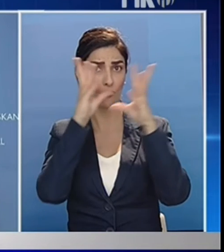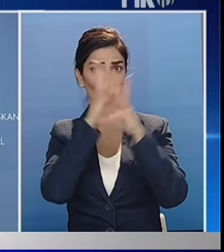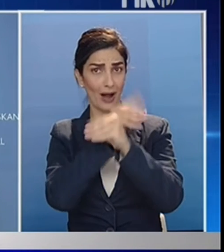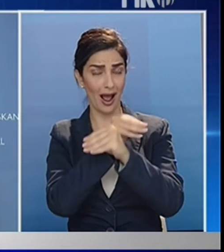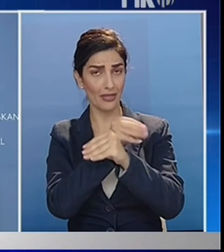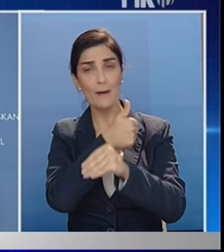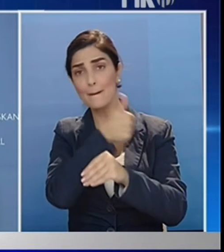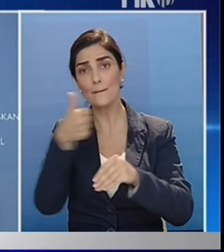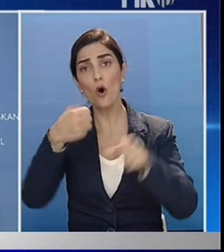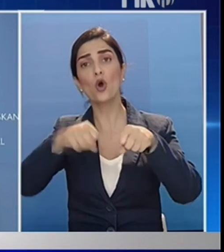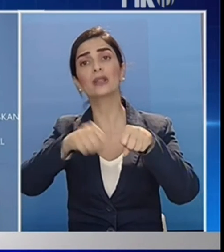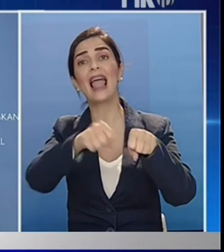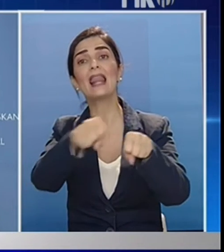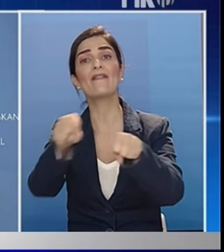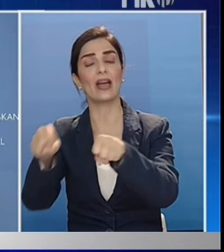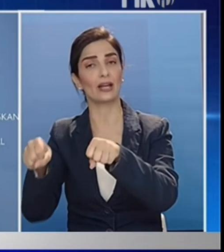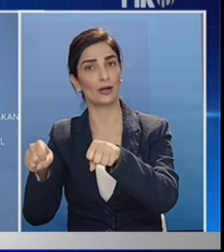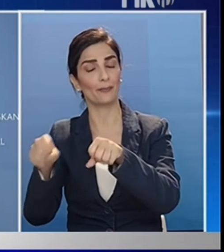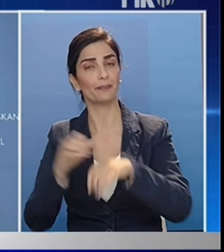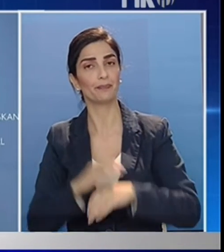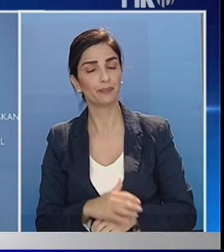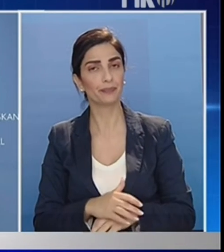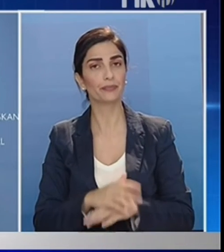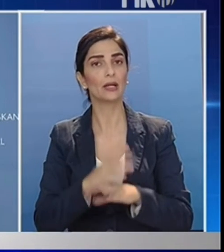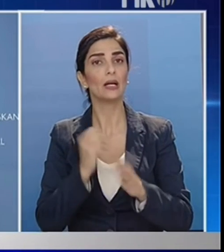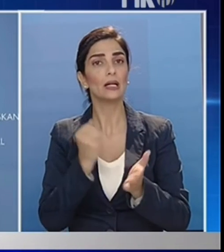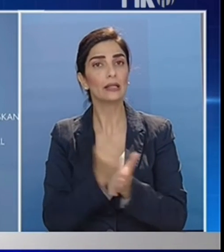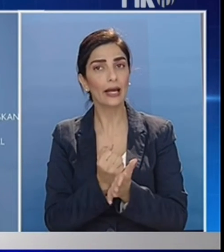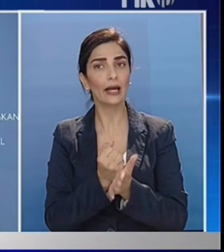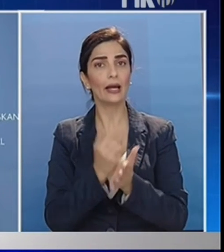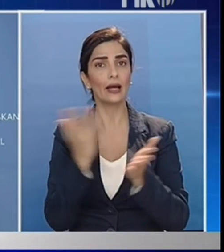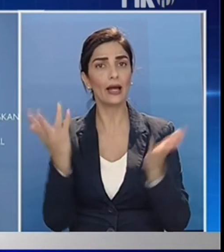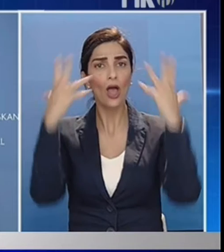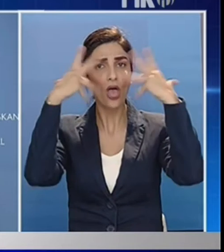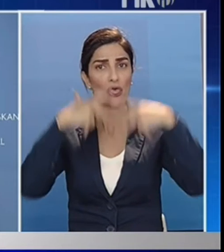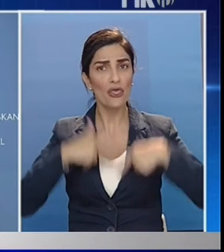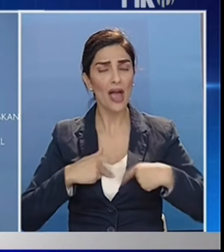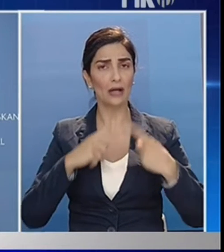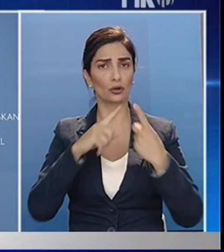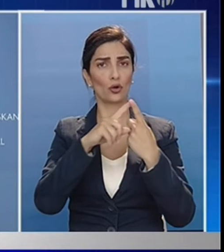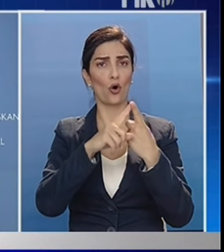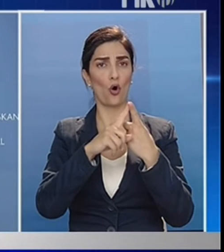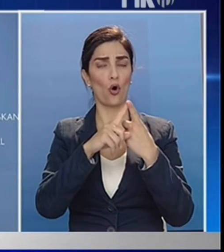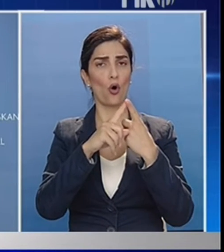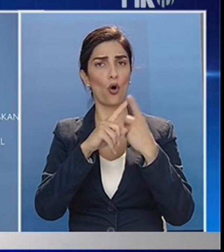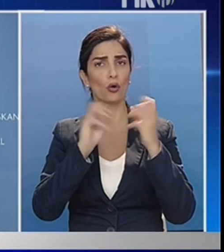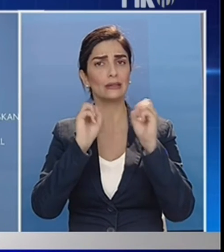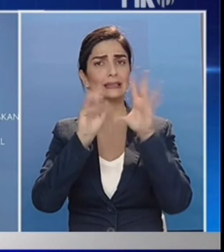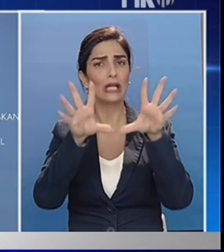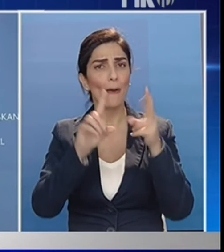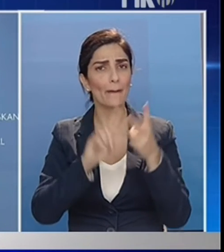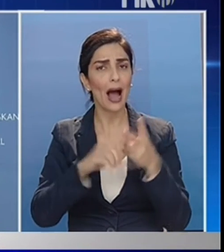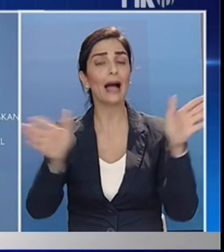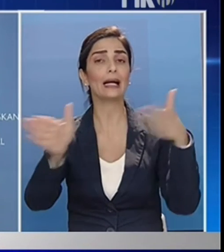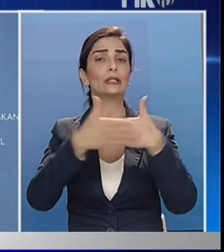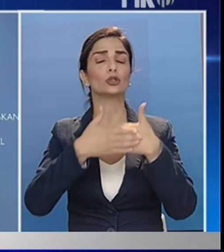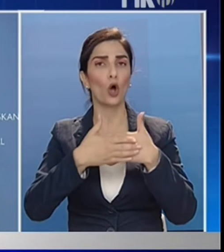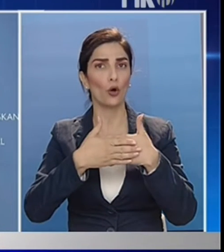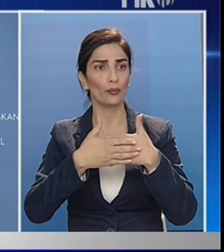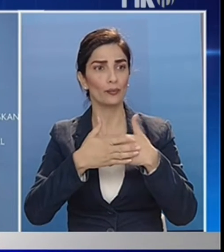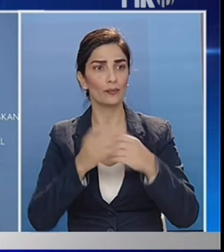διανομή. Αναστέλλεται επίσης η λειτουργία επέθριων και κλειστών θεάτρων, αμφιθεάτρων και θεσμών θεαμάτων, η λειτουργία